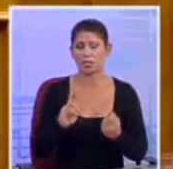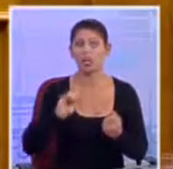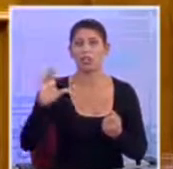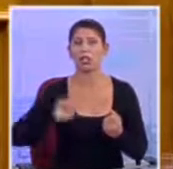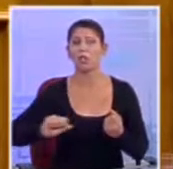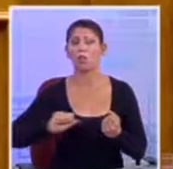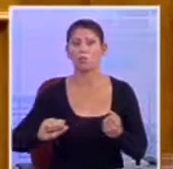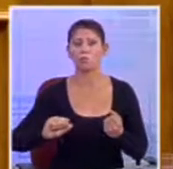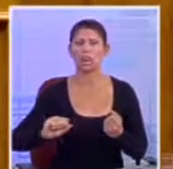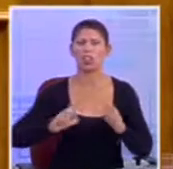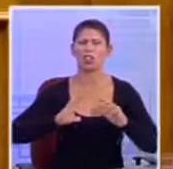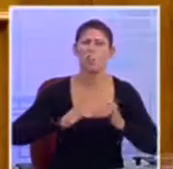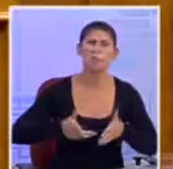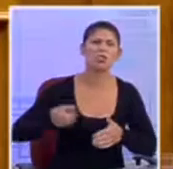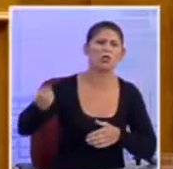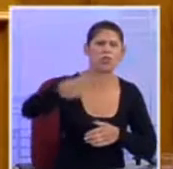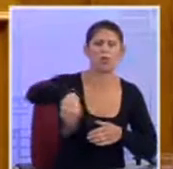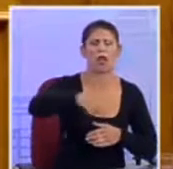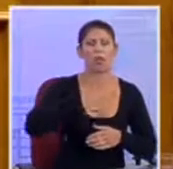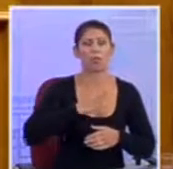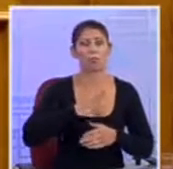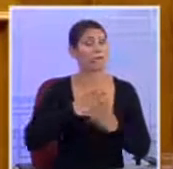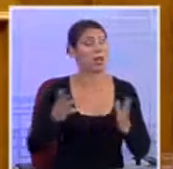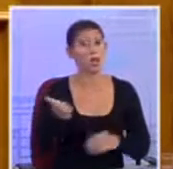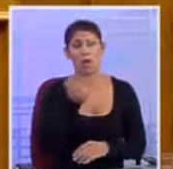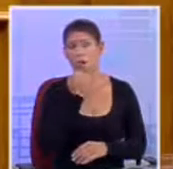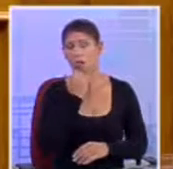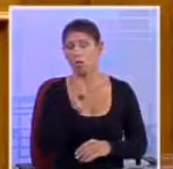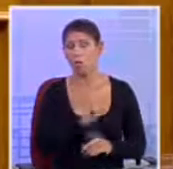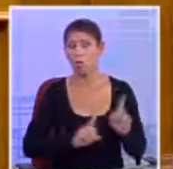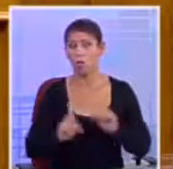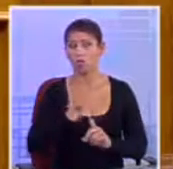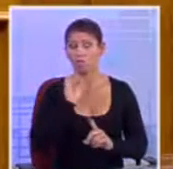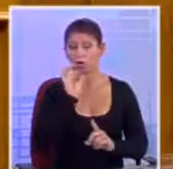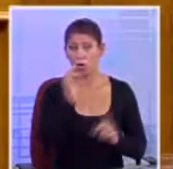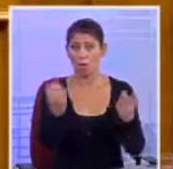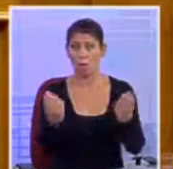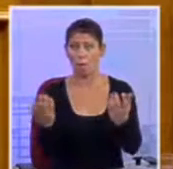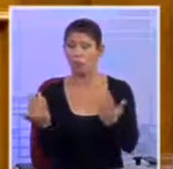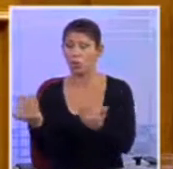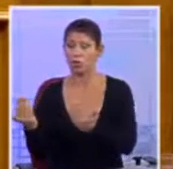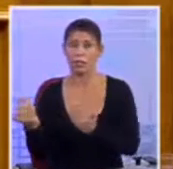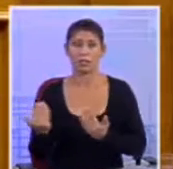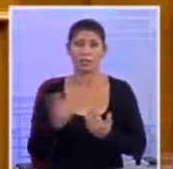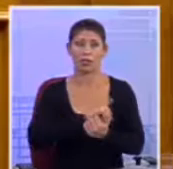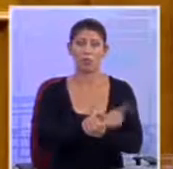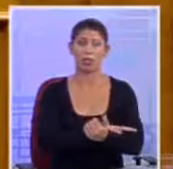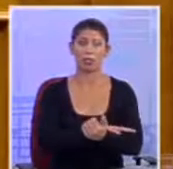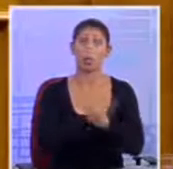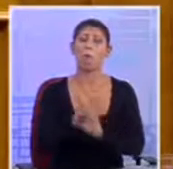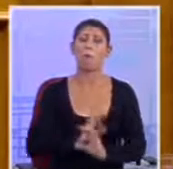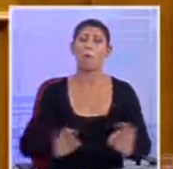και τη μισαλλοδοξία. Κάνουν μεγάλο σφάλμα όσοι βάζουν στο στόχαστρό τους την προσέλκυση των δυνάμεων της